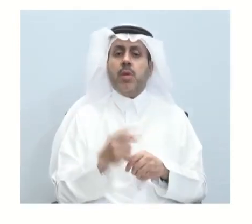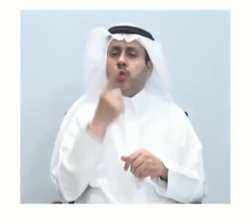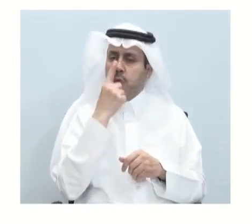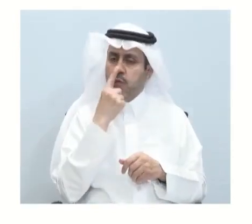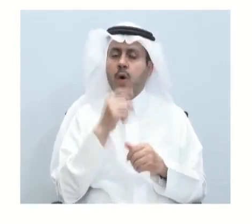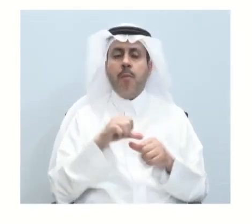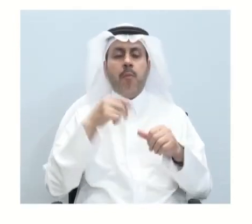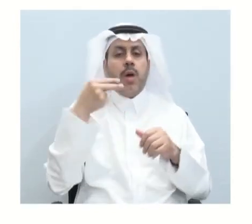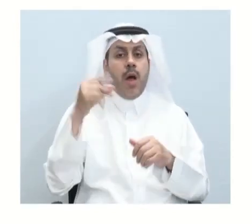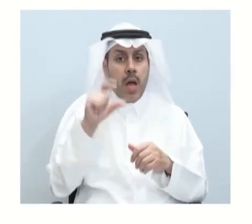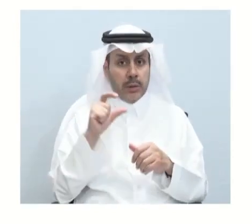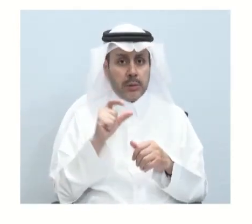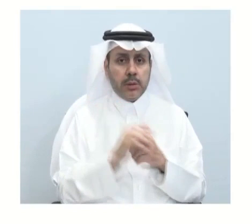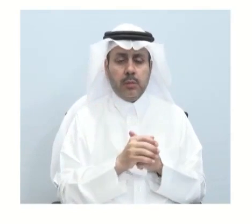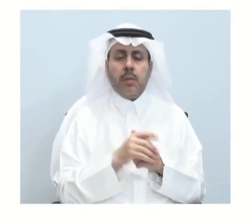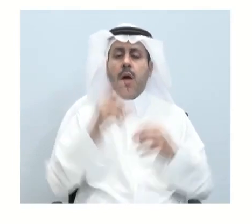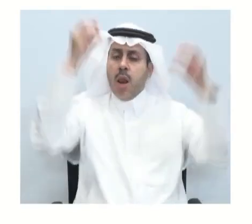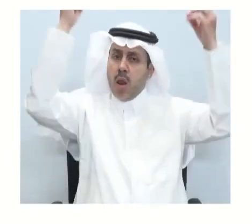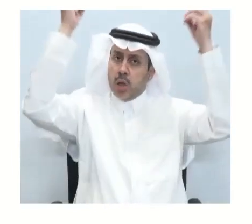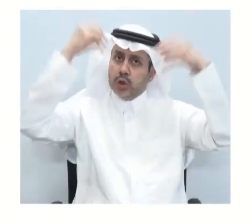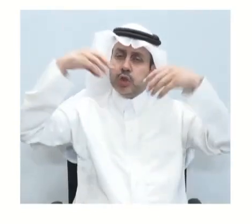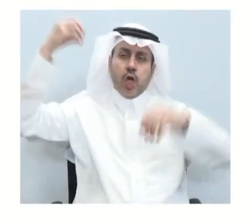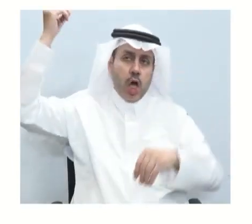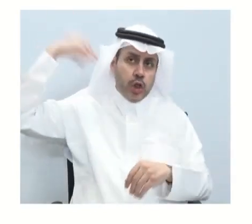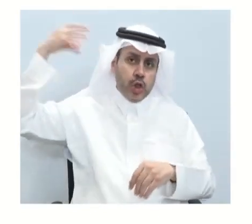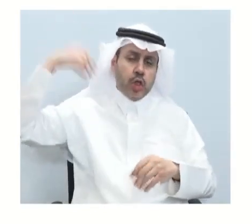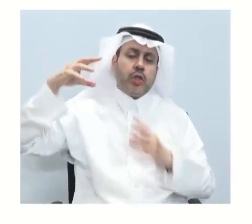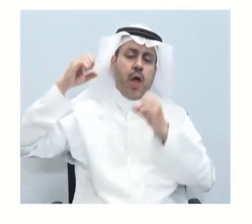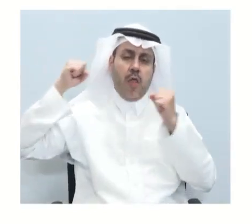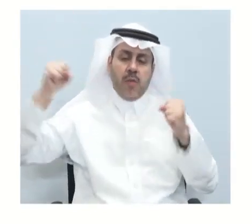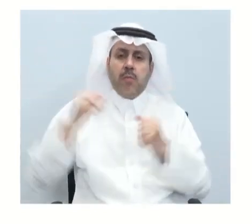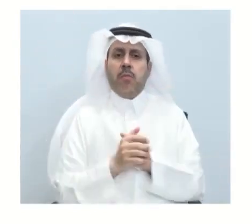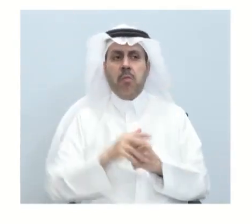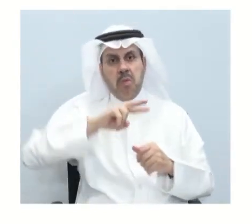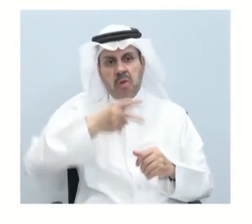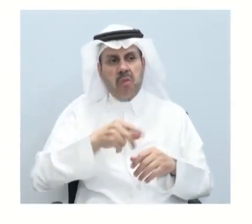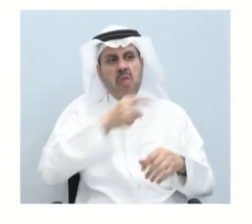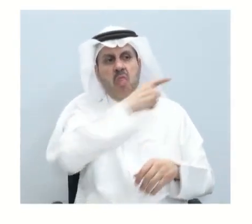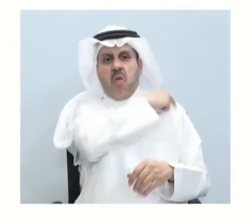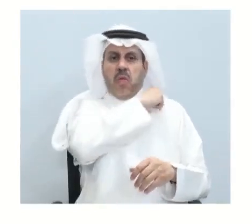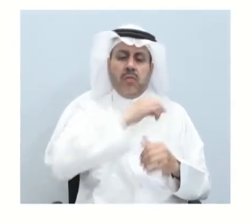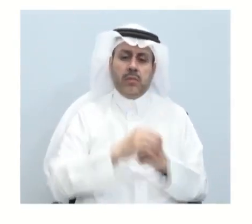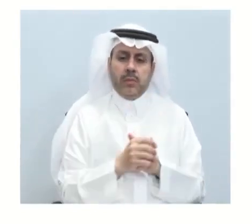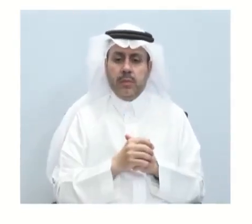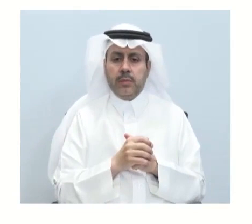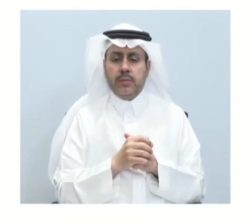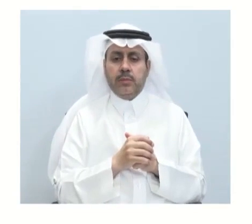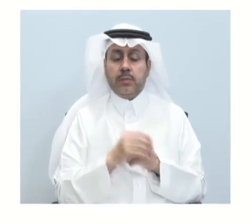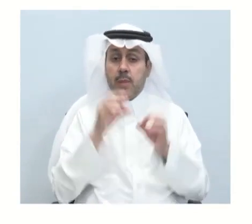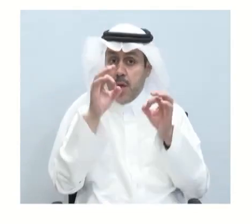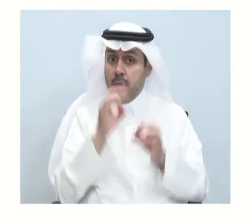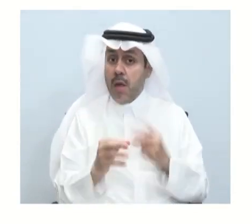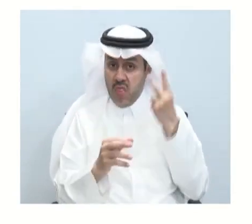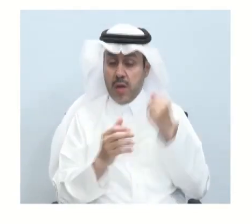عاهد عليه الله فسيؤتيه اجرا عظيما ايضا ايه اخرى ذكرت